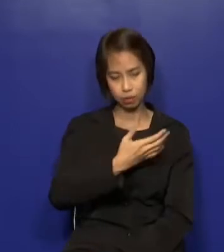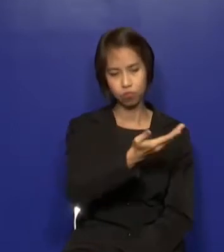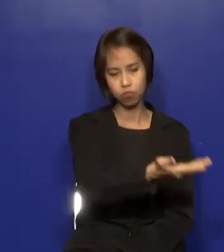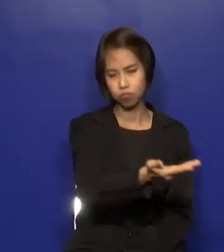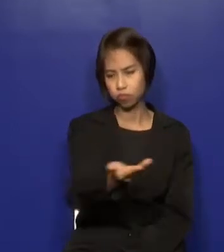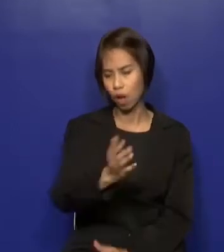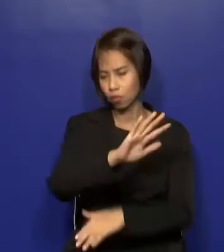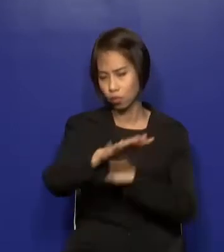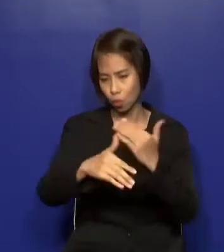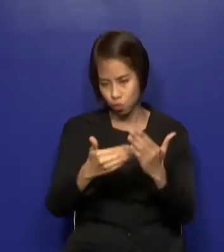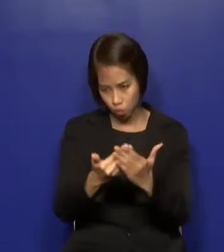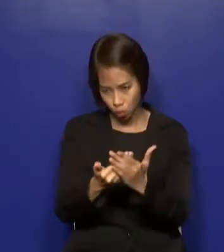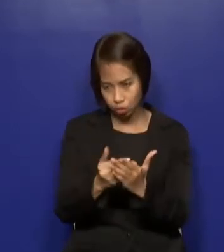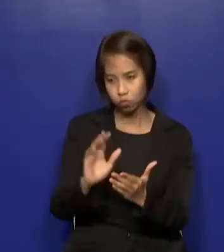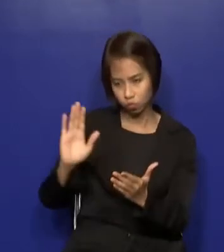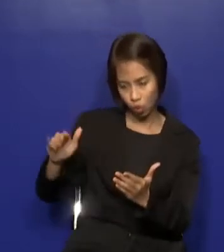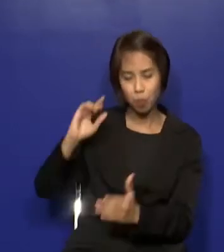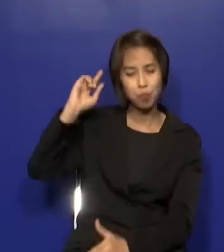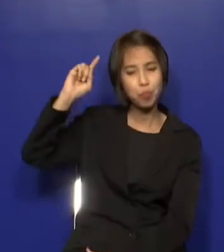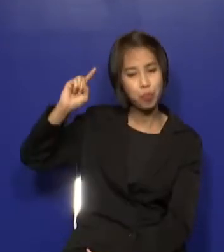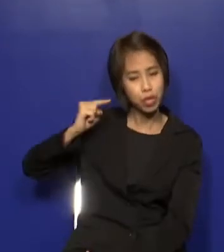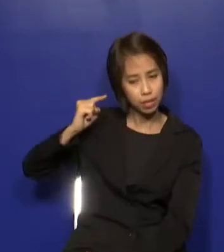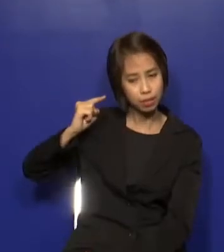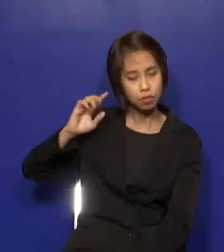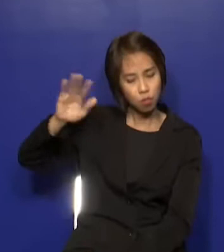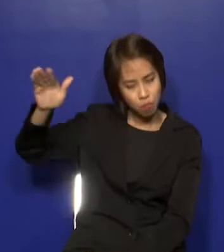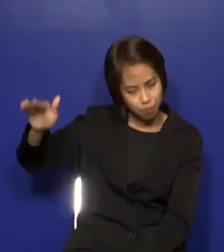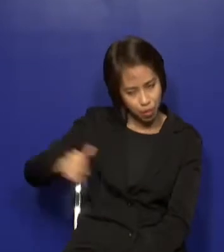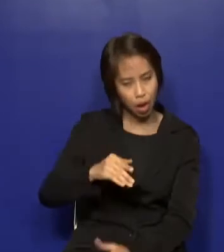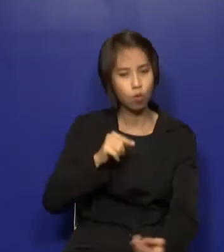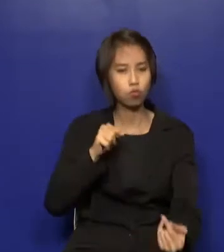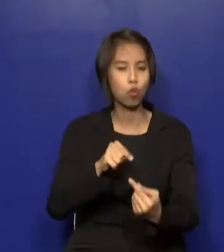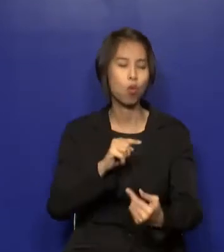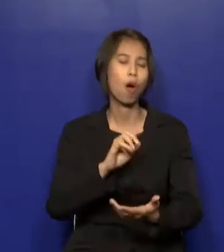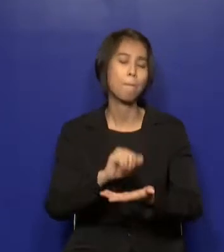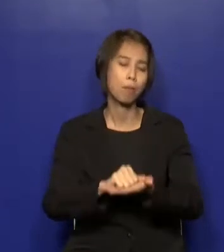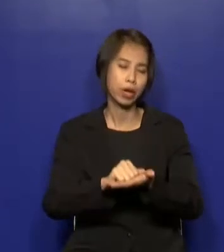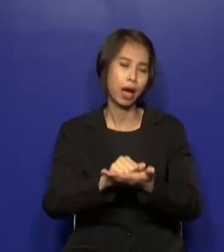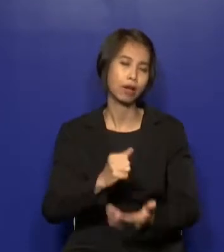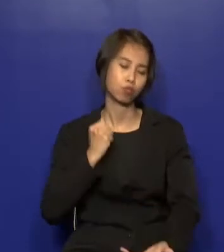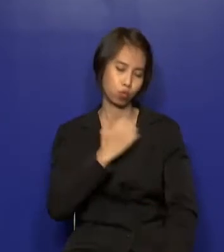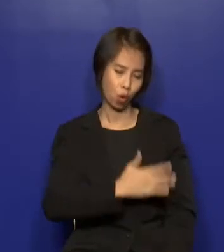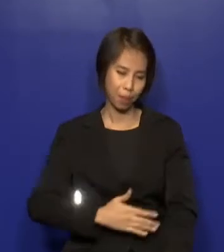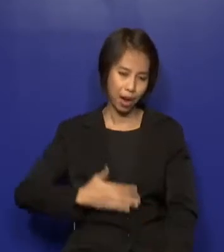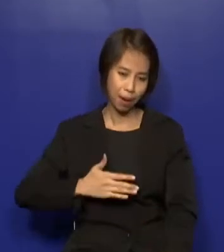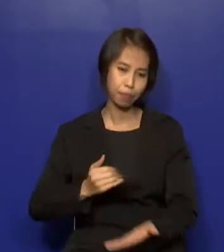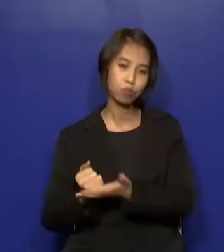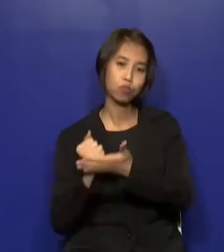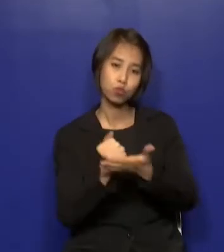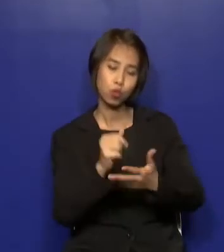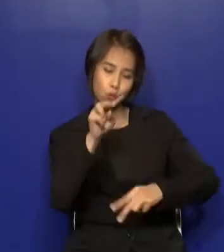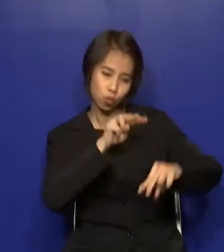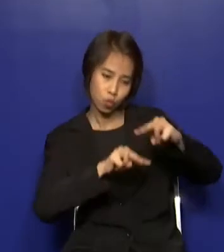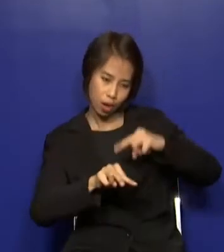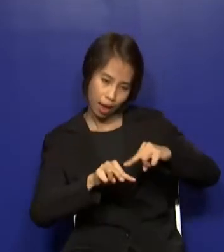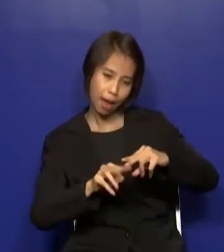งทั้งหลายเข้าสู่ระบบสุขภาพเขาก็จะได้รับการดูแลอย่างครบถ้วนได้มีการประเมินอายุคร